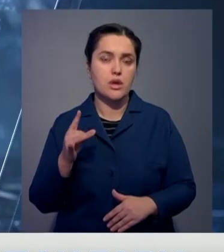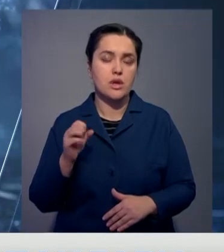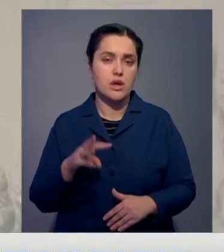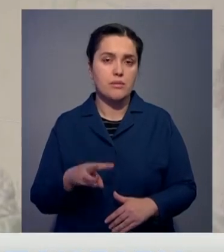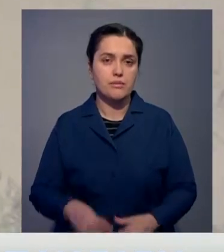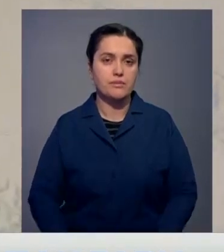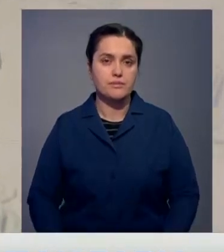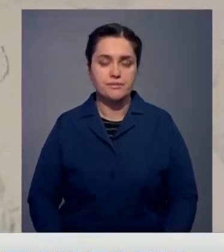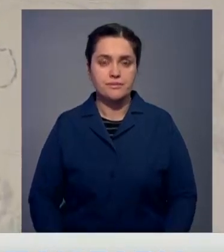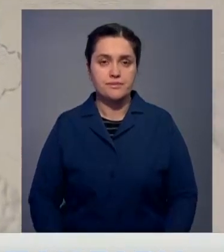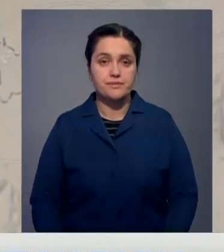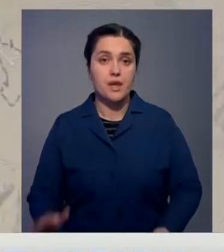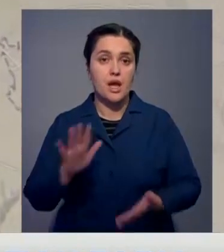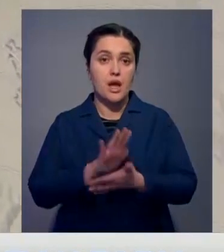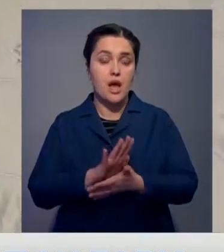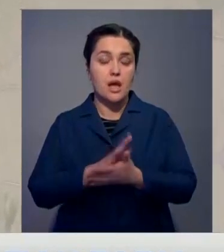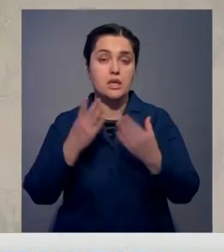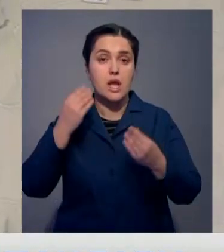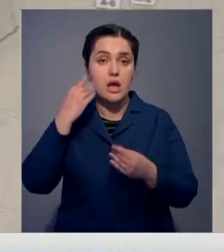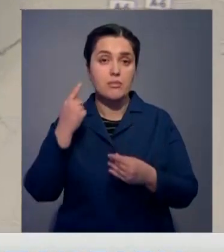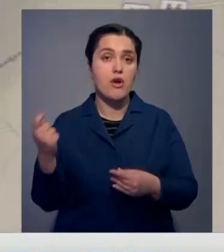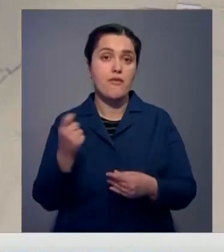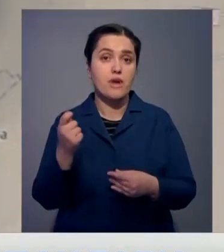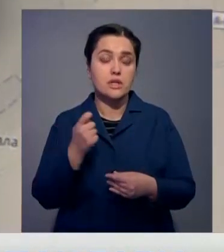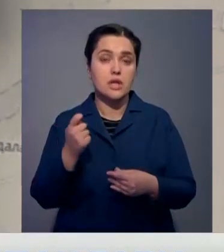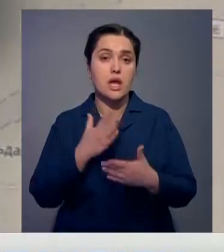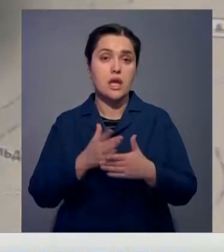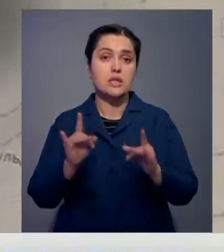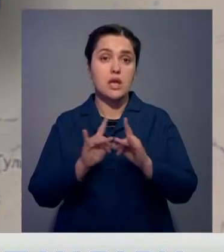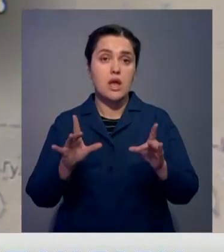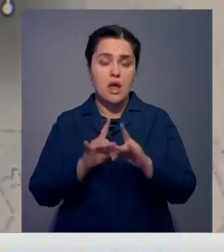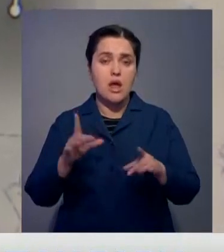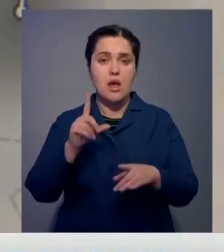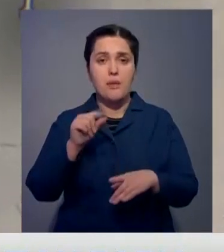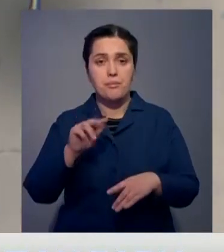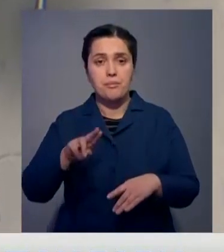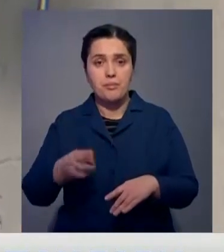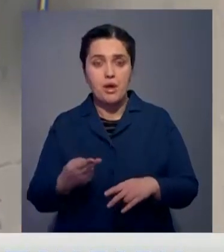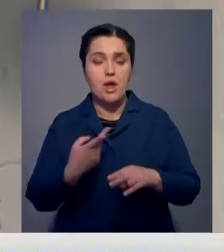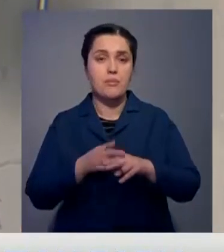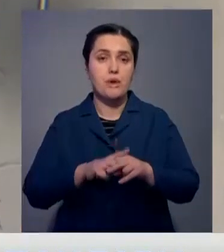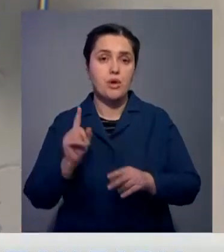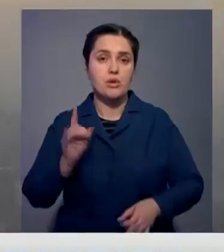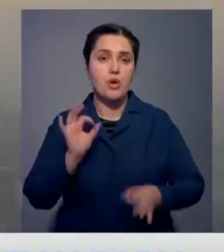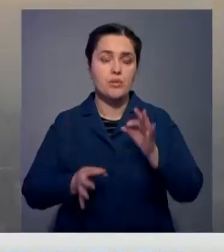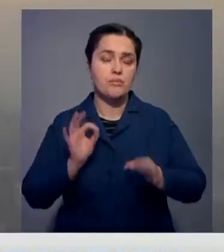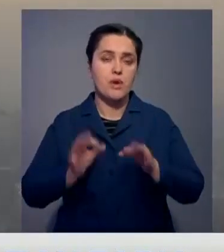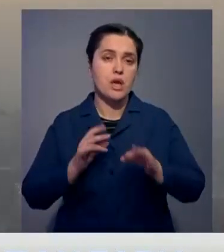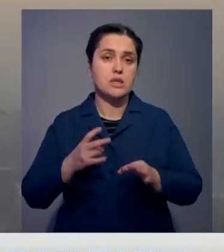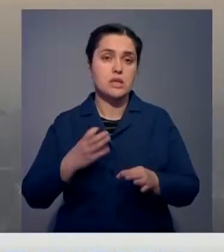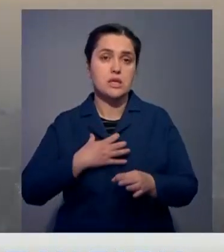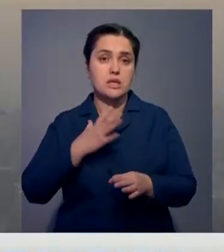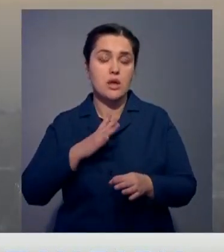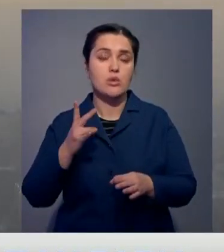метр. Самый грязный день в Алматы – воскресенье, рассказал экоактивист. В будни, судя по обновлениям портала, ситуация не так страшна,